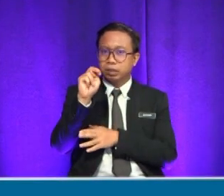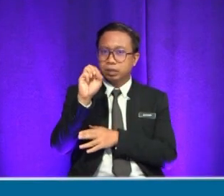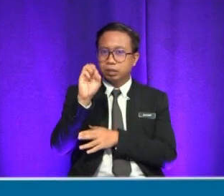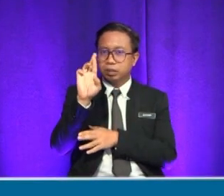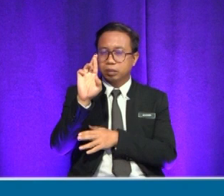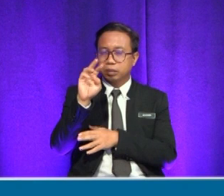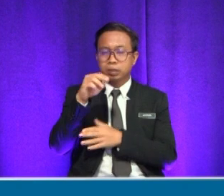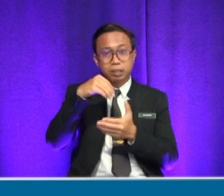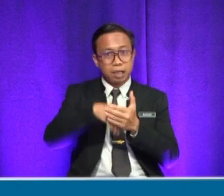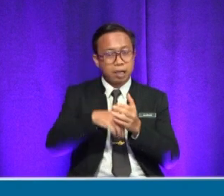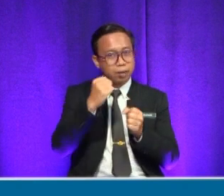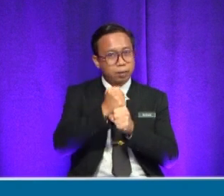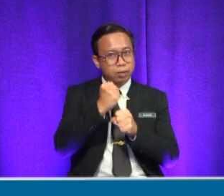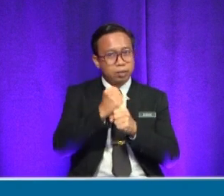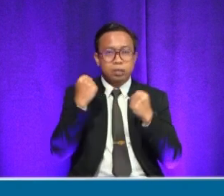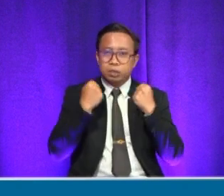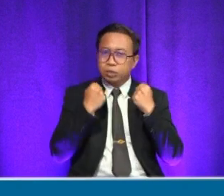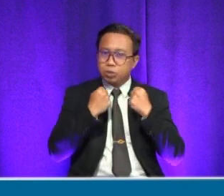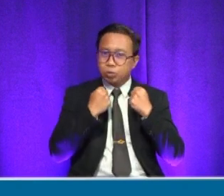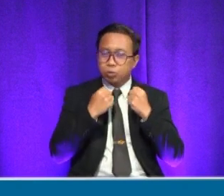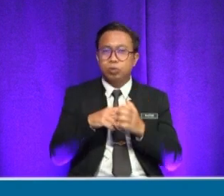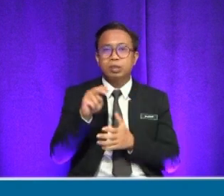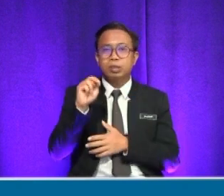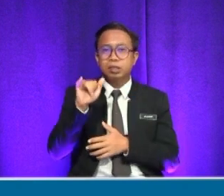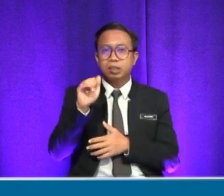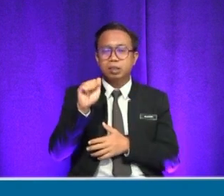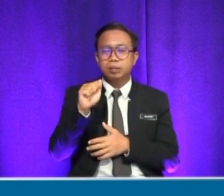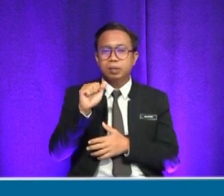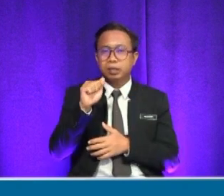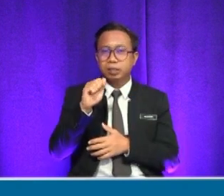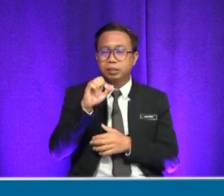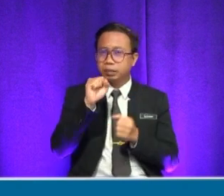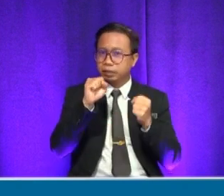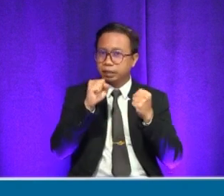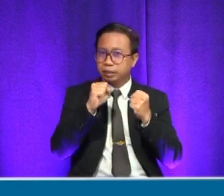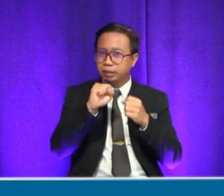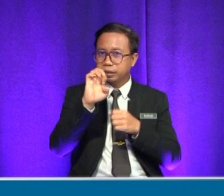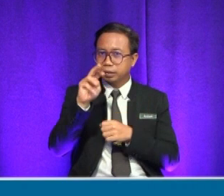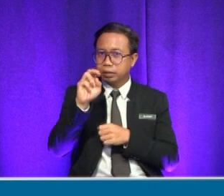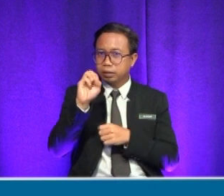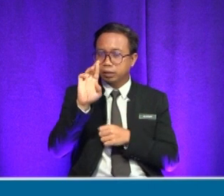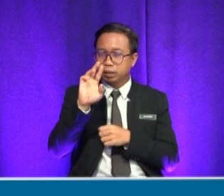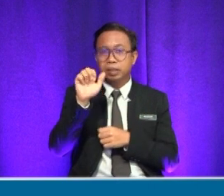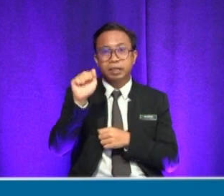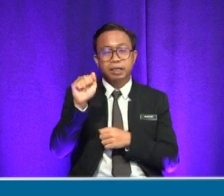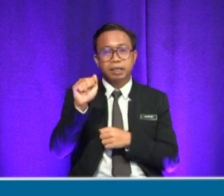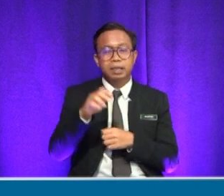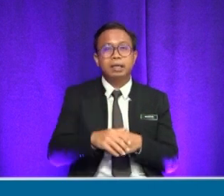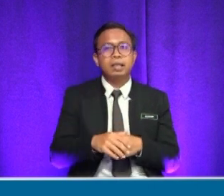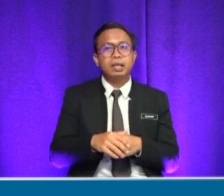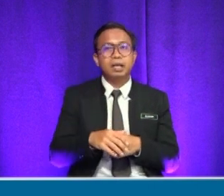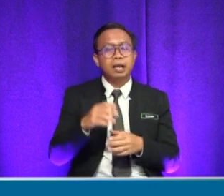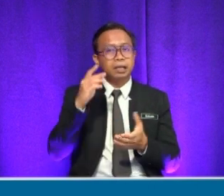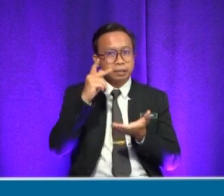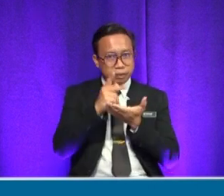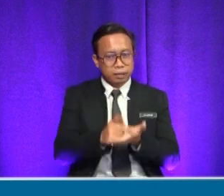dalam kerja penyejukan dan penyamanan udara. Okey, di mana sensor A Okey, fungsi dia adalah untuk mengesan